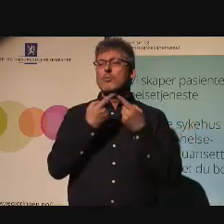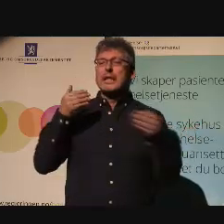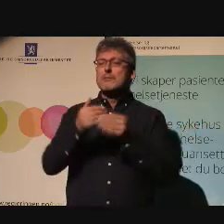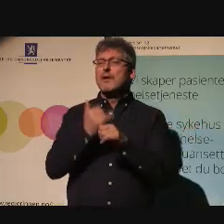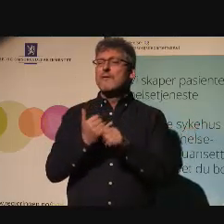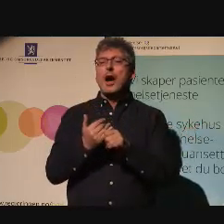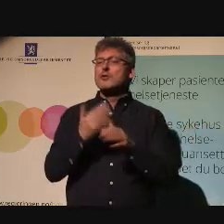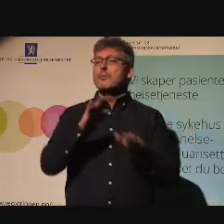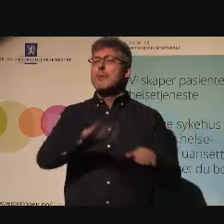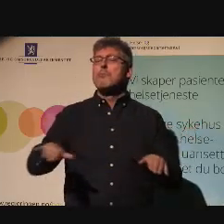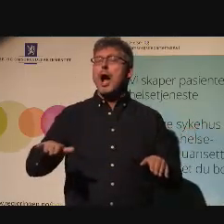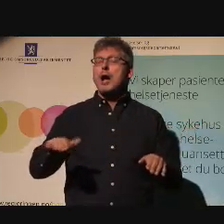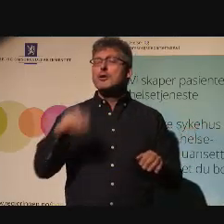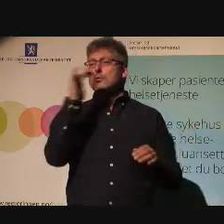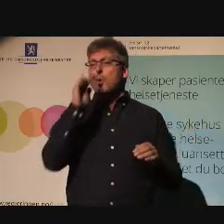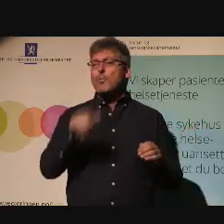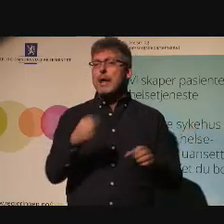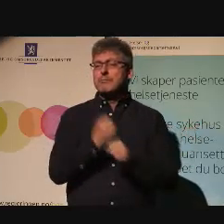som de riktige tiltakene.